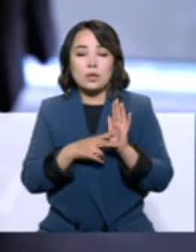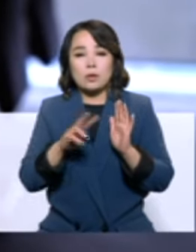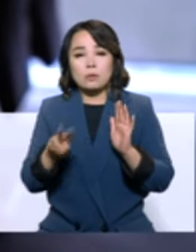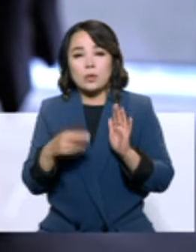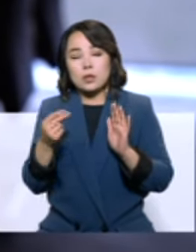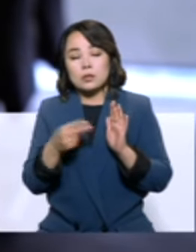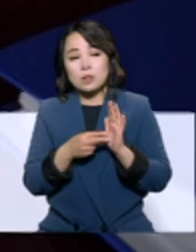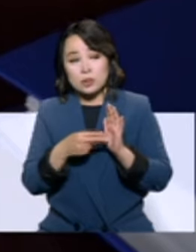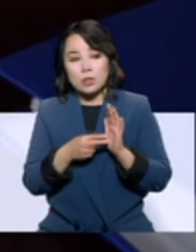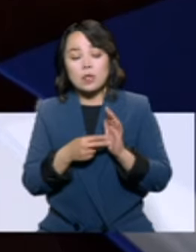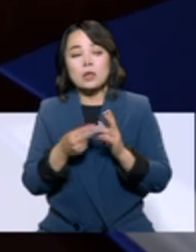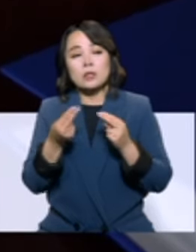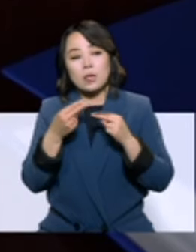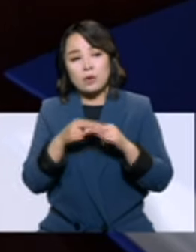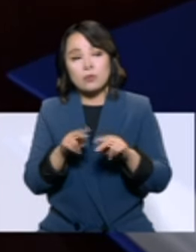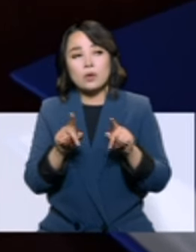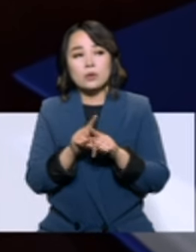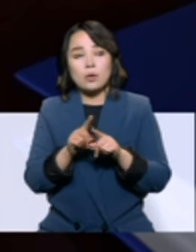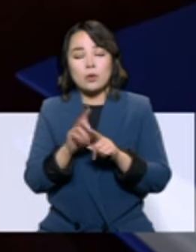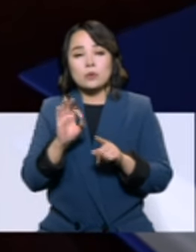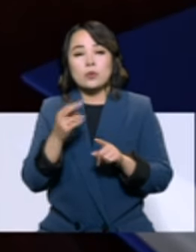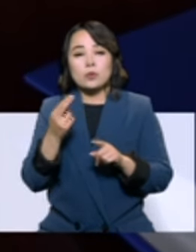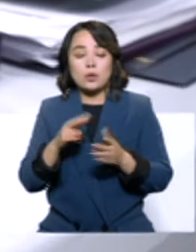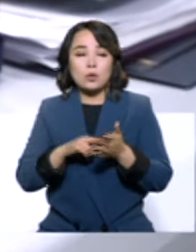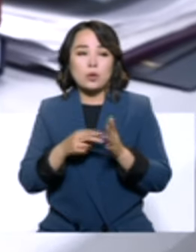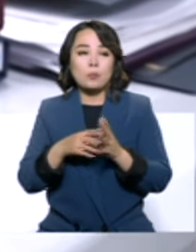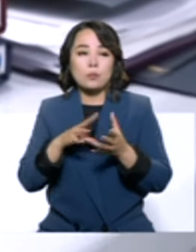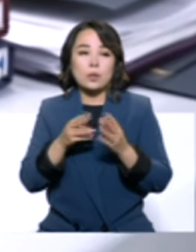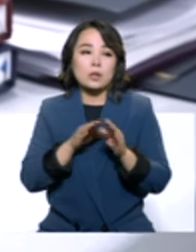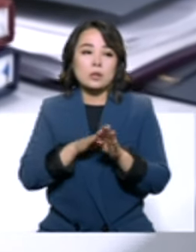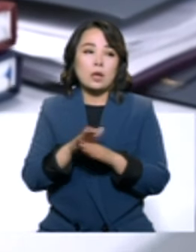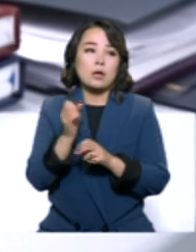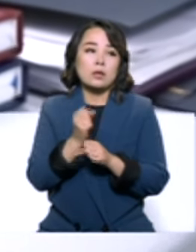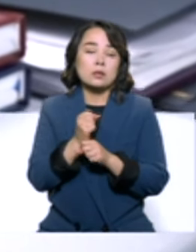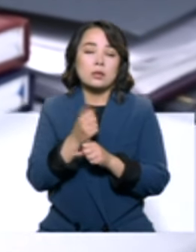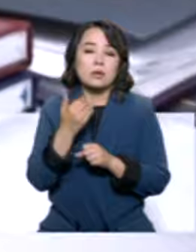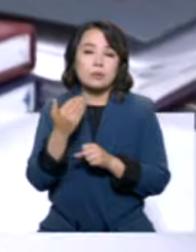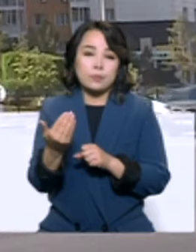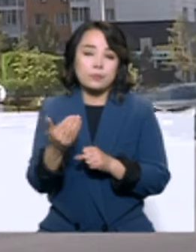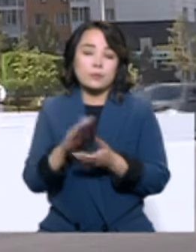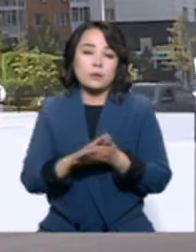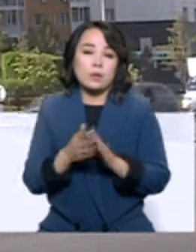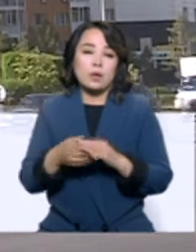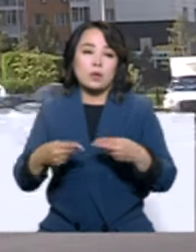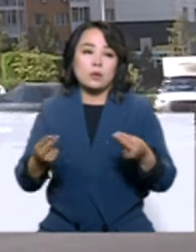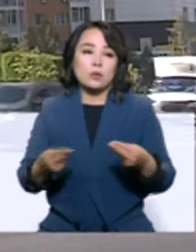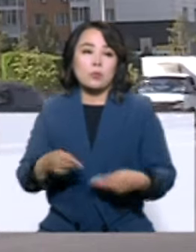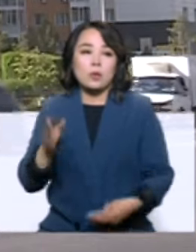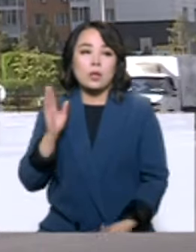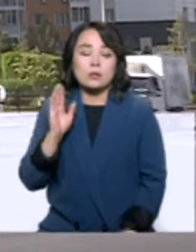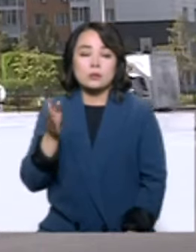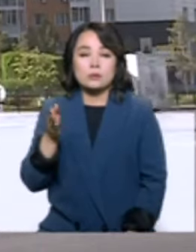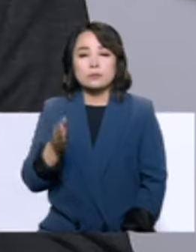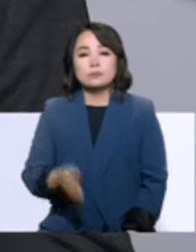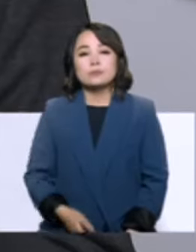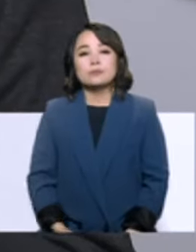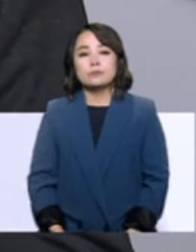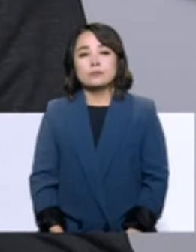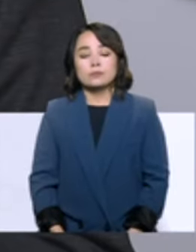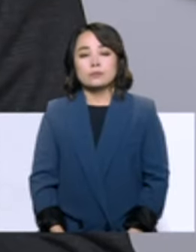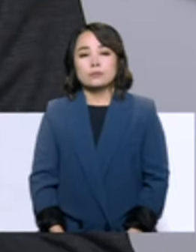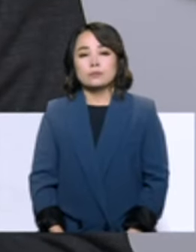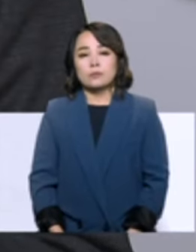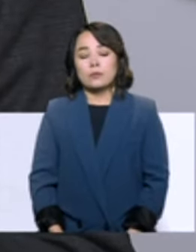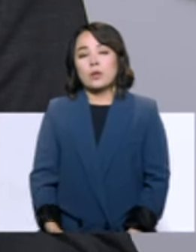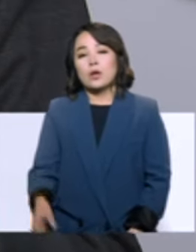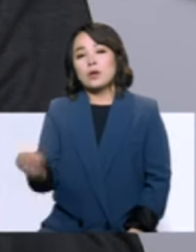теңге болатын инвестициялық және әлеуметтік жобаларды іске асыру туралы келісімдер жасалмақ. Еуропада да